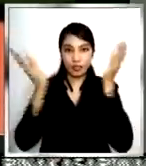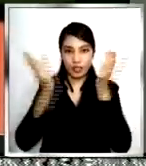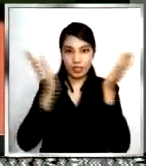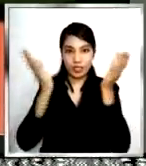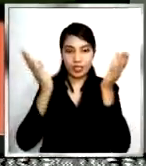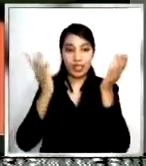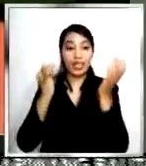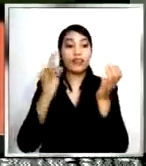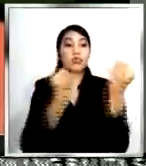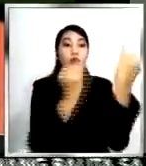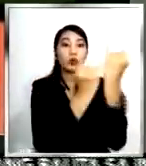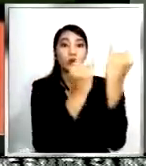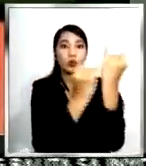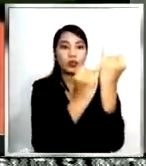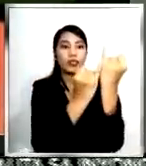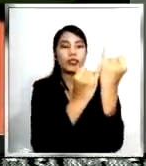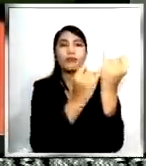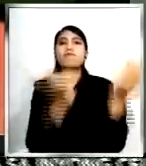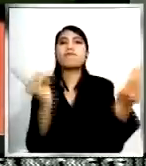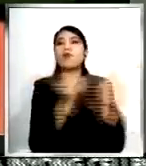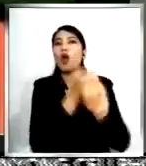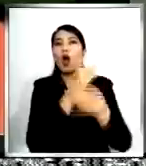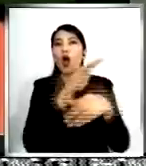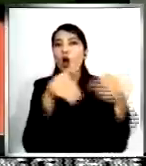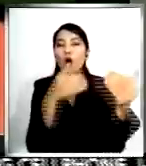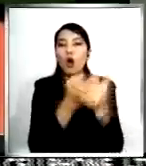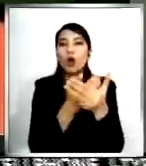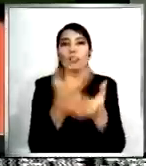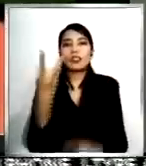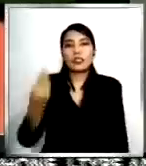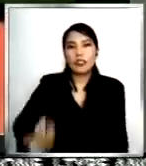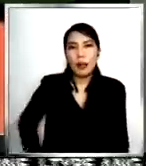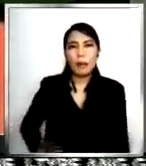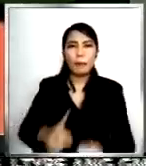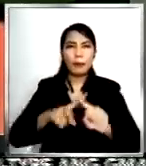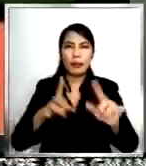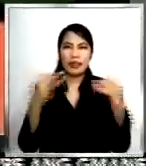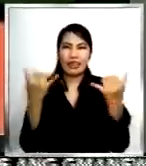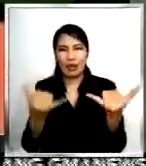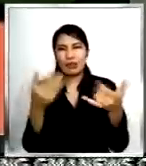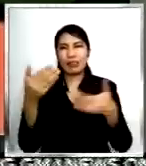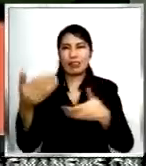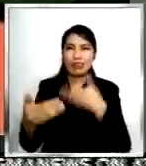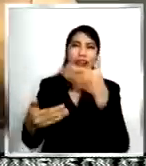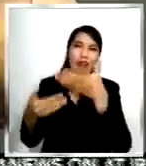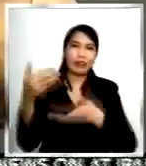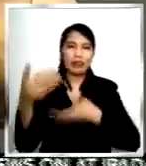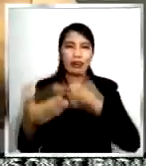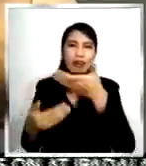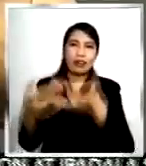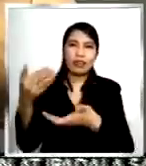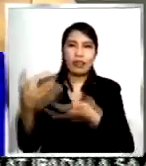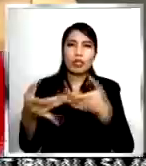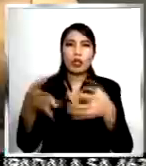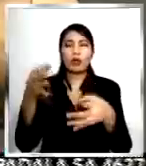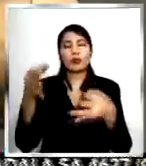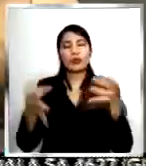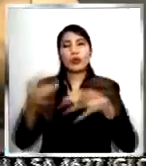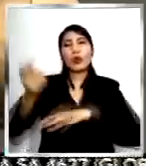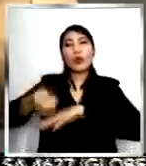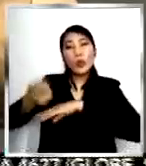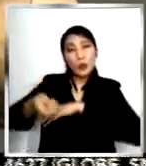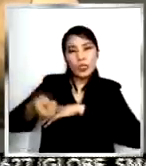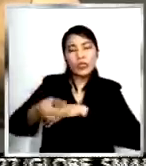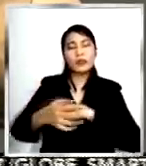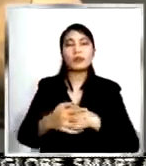dyan, lahat ng bulok, tatanggalin mo, mabilis po. Eh ngayon, kinakailangan mag-due process pa at magkukorte-korte pa sila. Aminado si Girana, dating